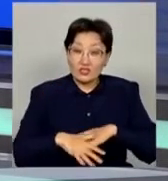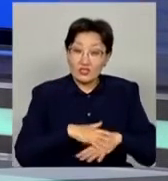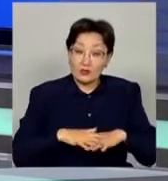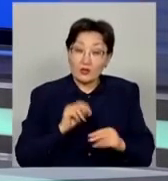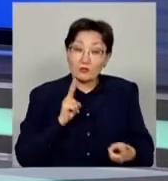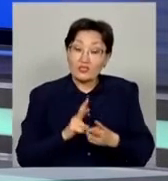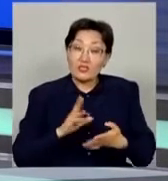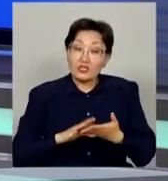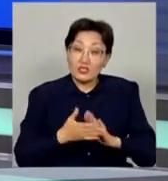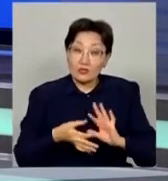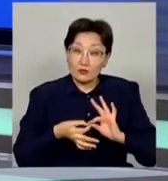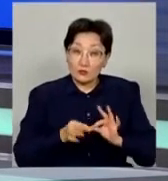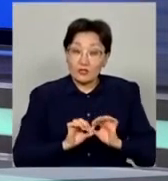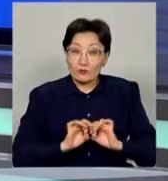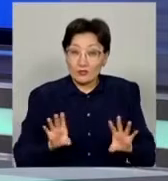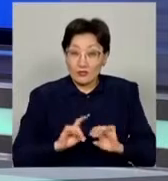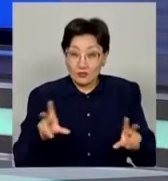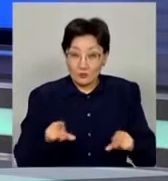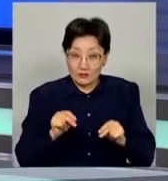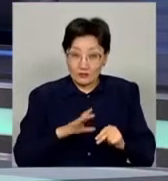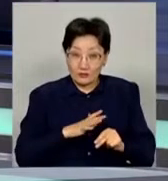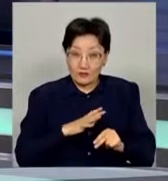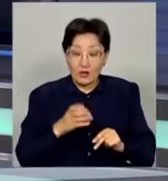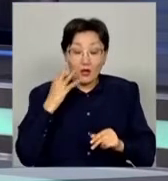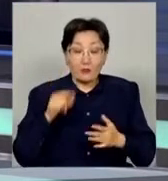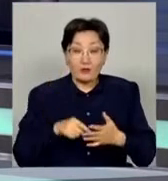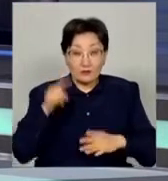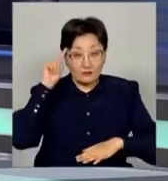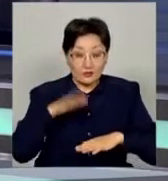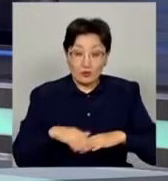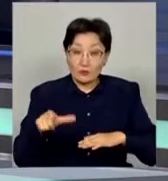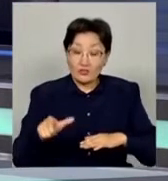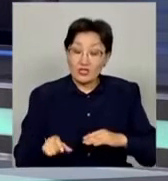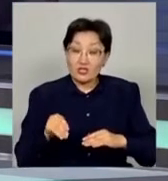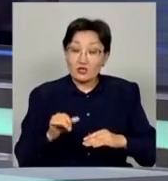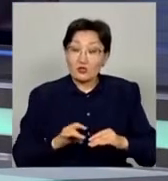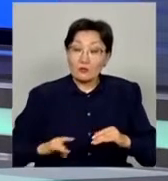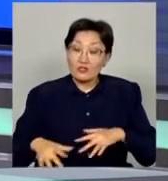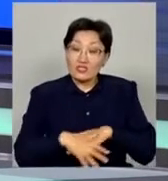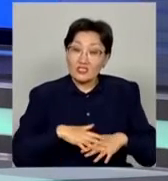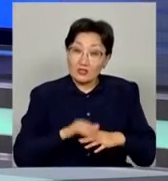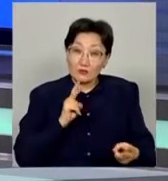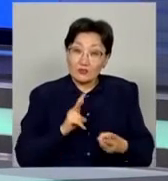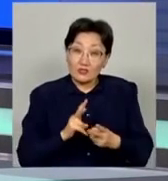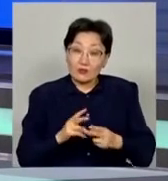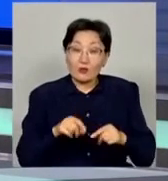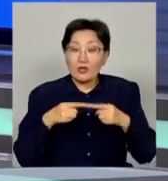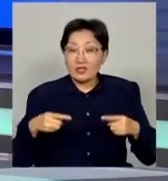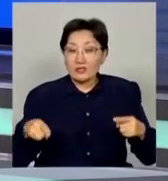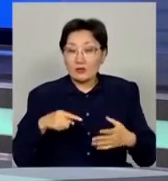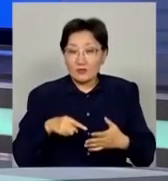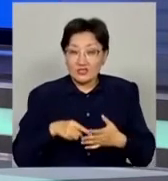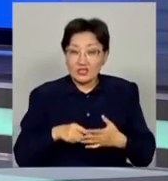жинап, жағдайдың жай жапсарын айтып беруге уәде етті. Алматы әкімі Ерболат Досаевтың Жетісу ауданы халқымен кездесуінде бұдан өзге